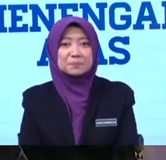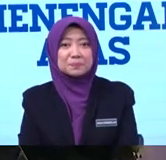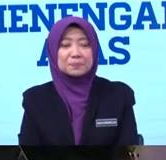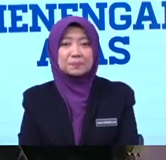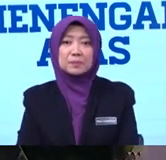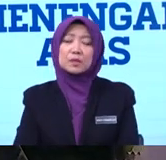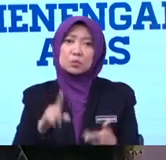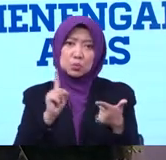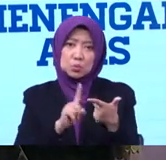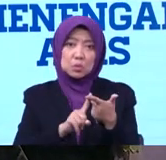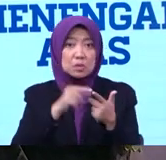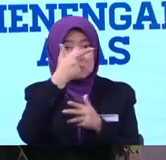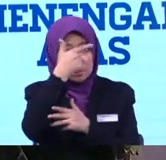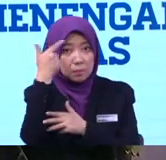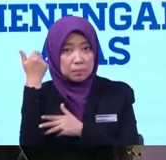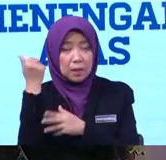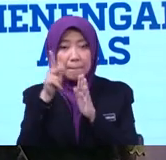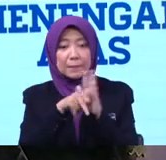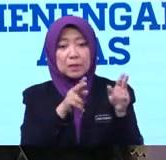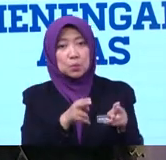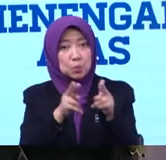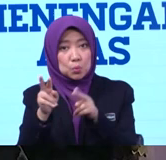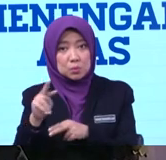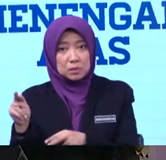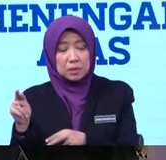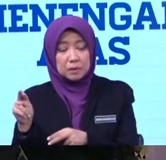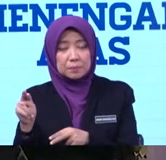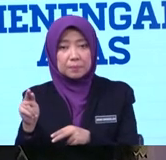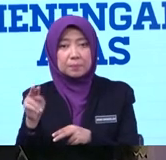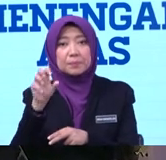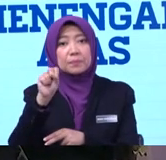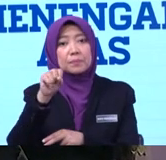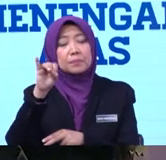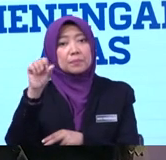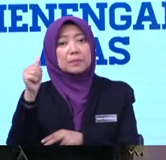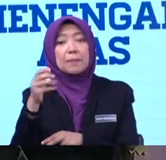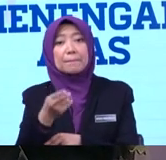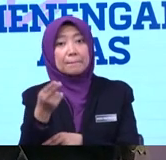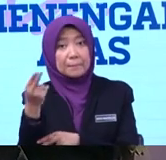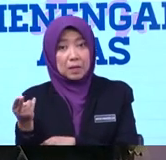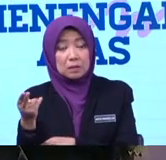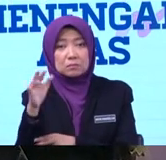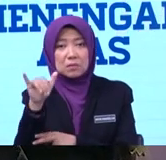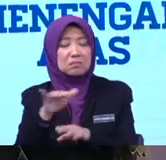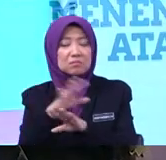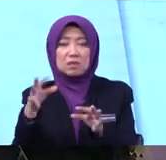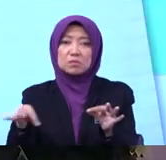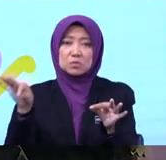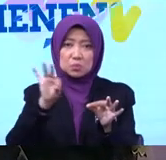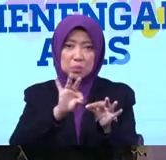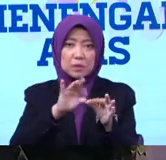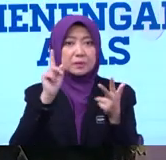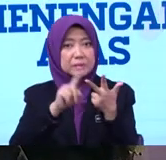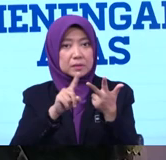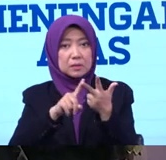disebabkan oleh pengurusan sisa pepel yang kurang sesuai ketiga kuncinya